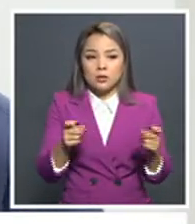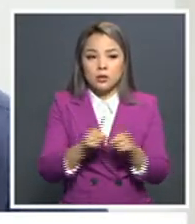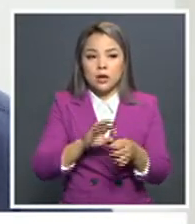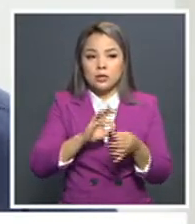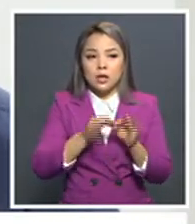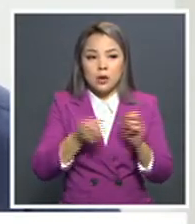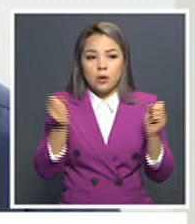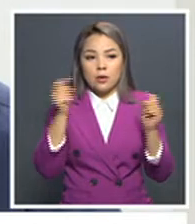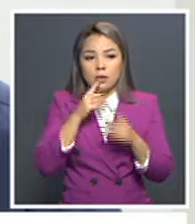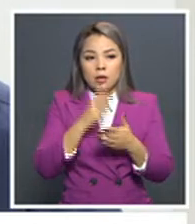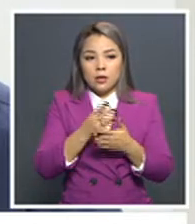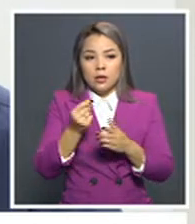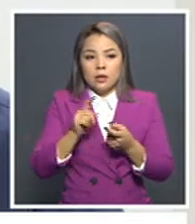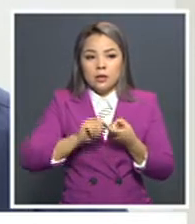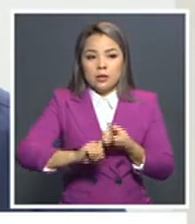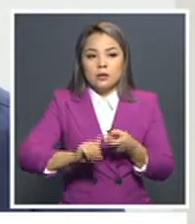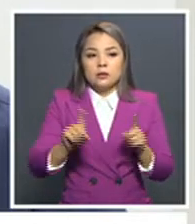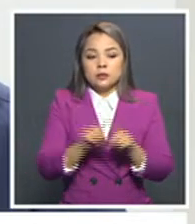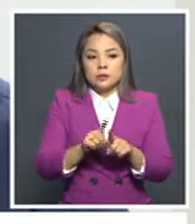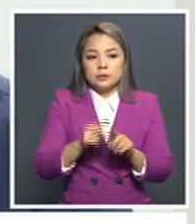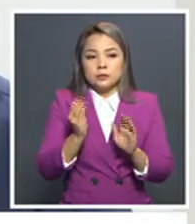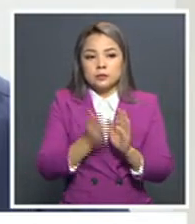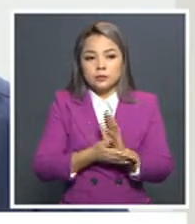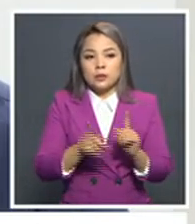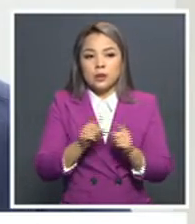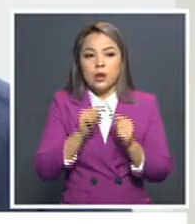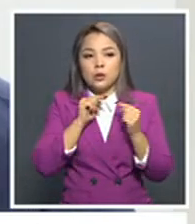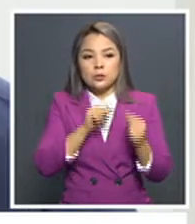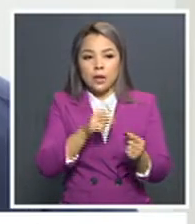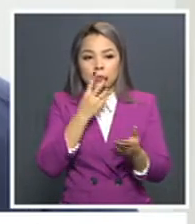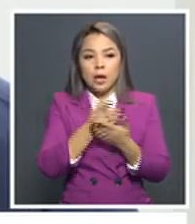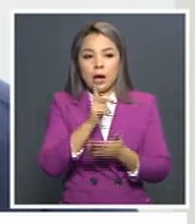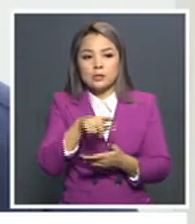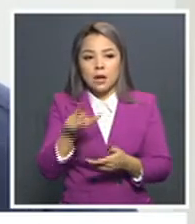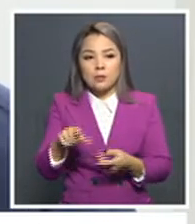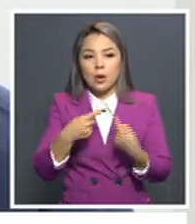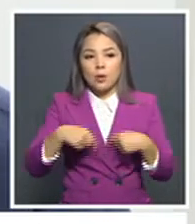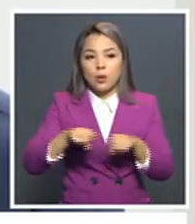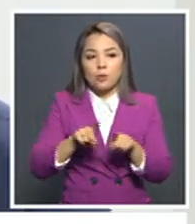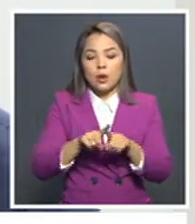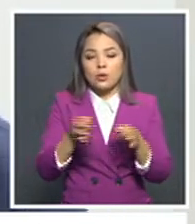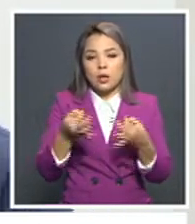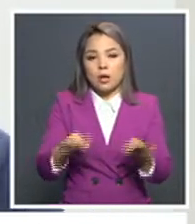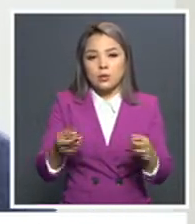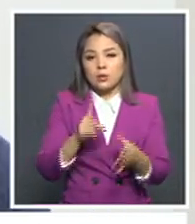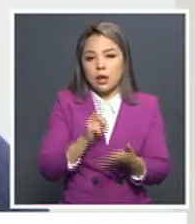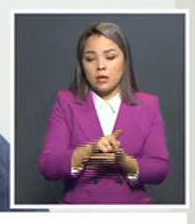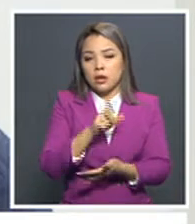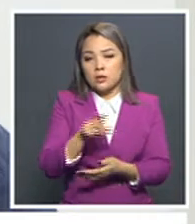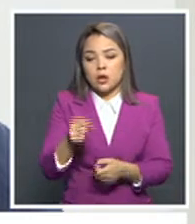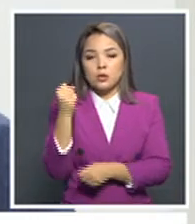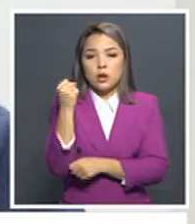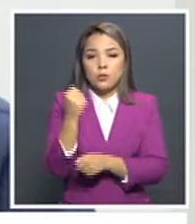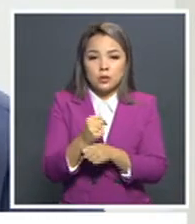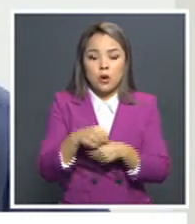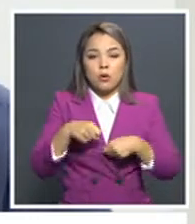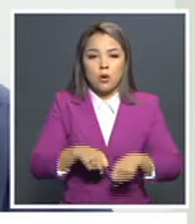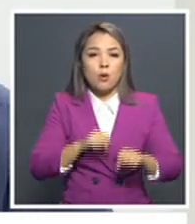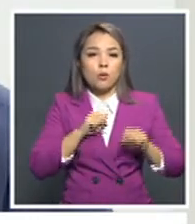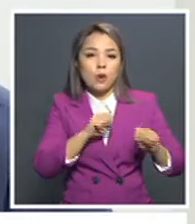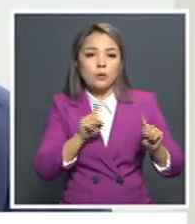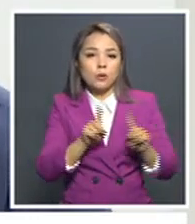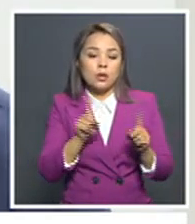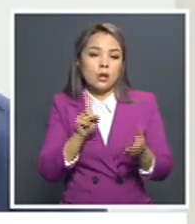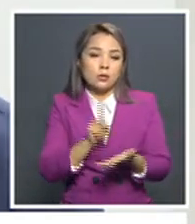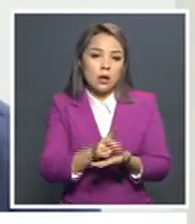сараптадық. Онда сыбайлас жемқорлыққа қарсы күресті күшейту, азаматтық қоғамға көбірек еркіндік беру, жұмысшылардың құқын қорғау мәселелері айтылды.